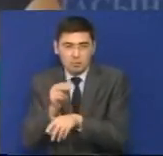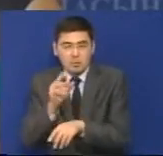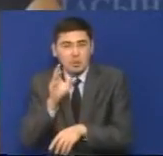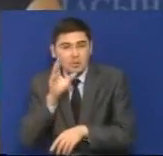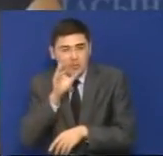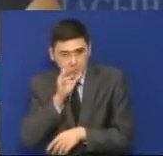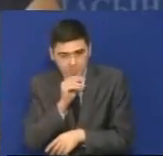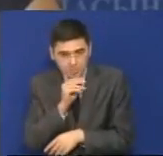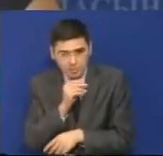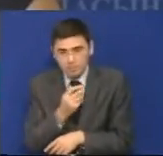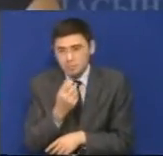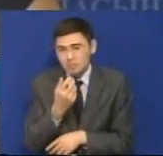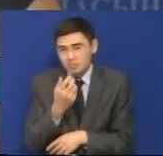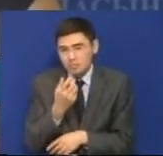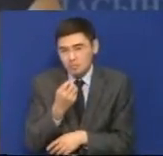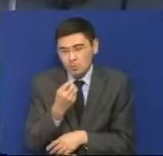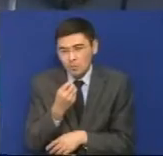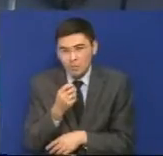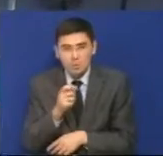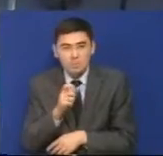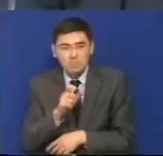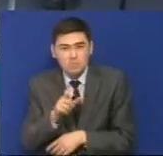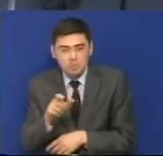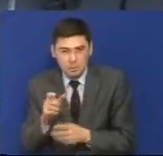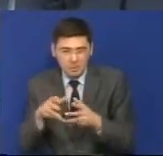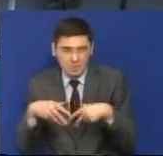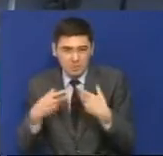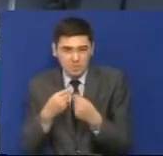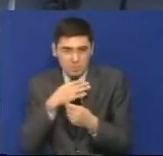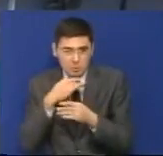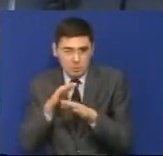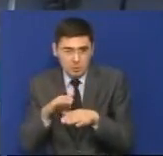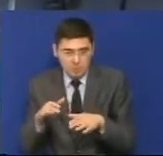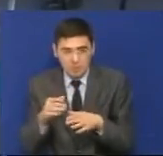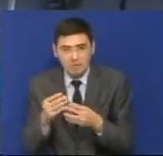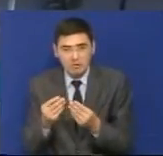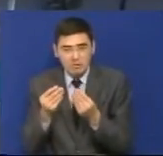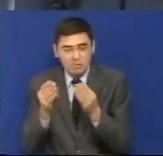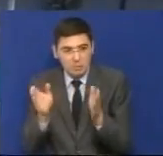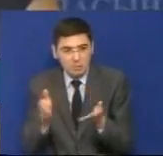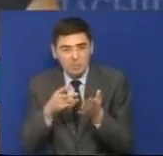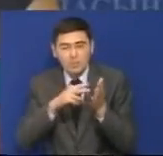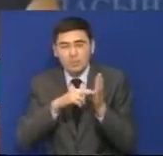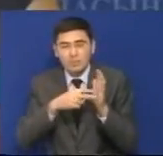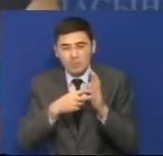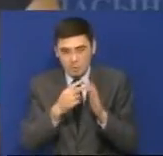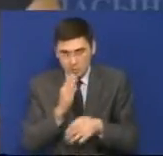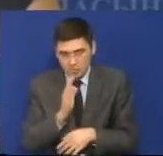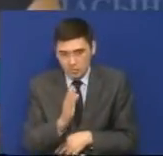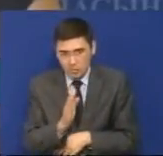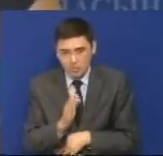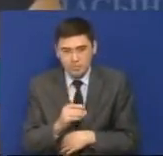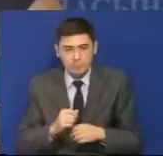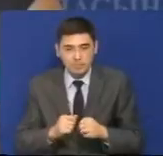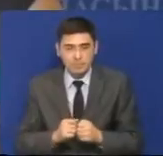мамандардың айтуынша, халықтың масылдықтан арылуымен көп балалы отбасылардың мәртебесін көтеру жоспарлануда.